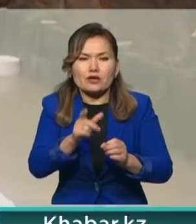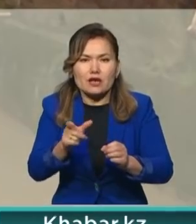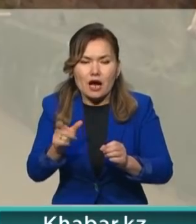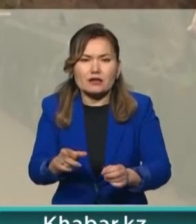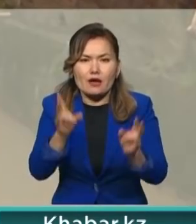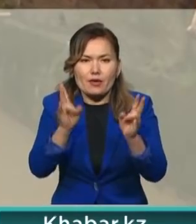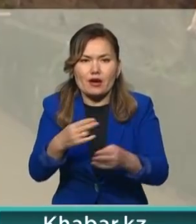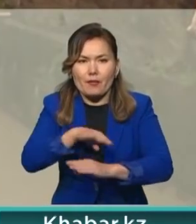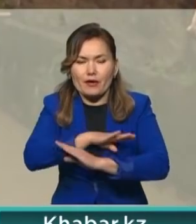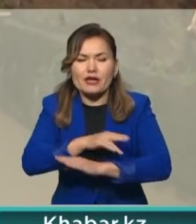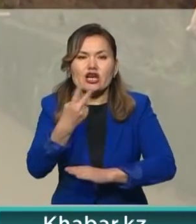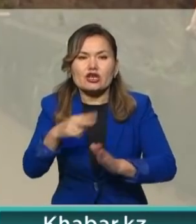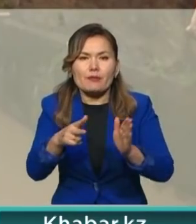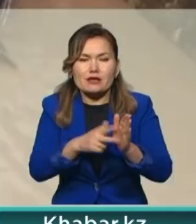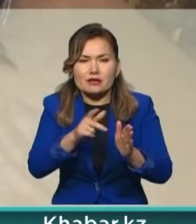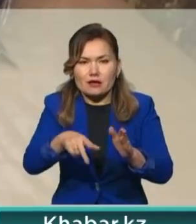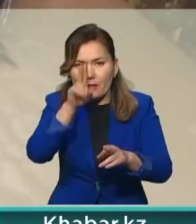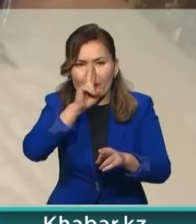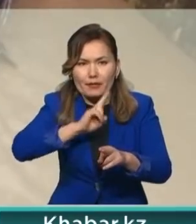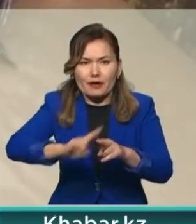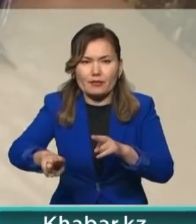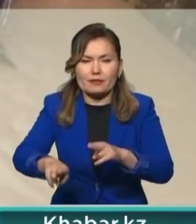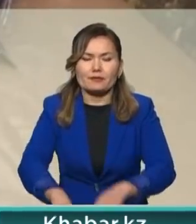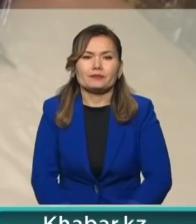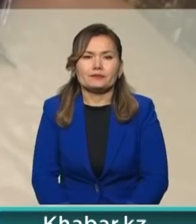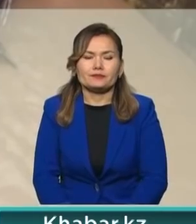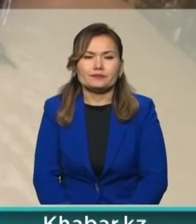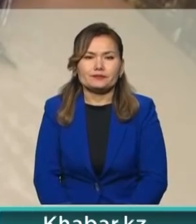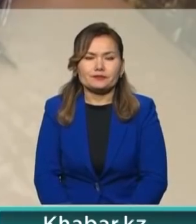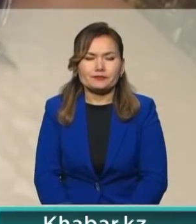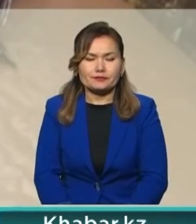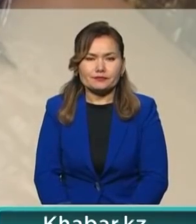мерт болды. Тағы 28 жолаушы із-түзсіз жоғалғандар